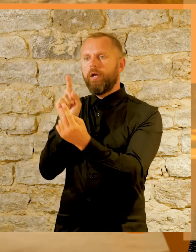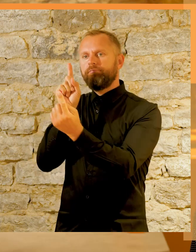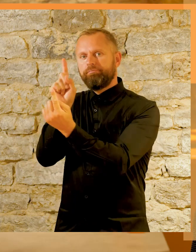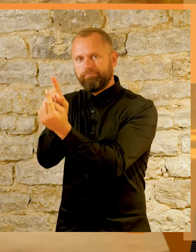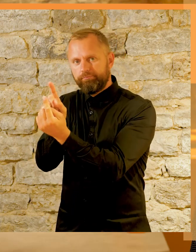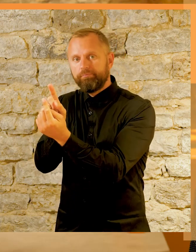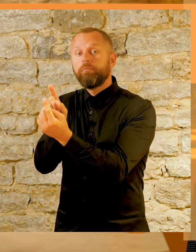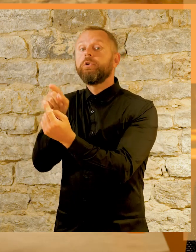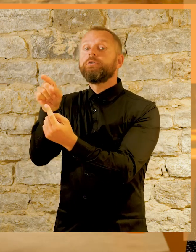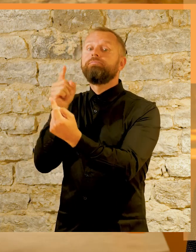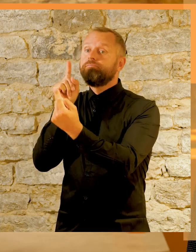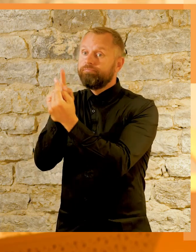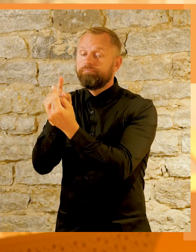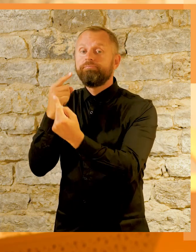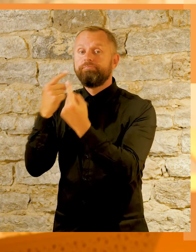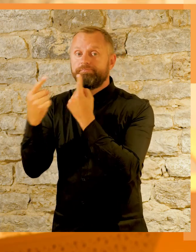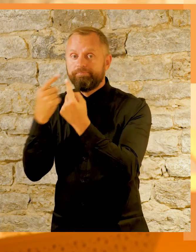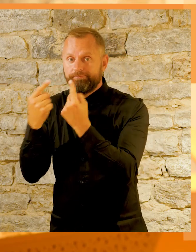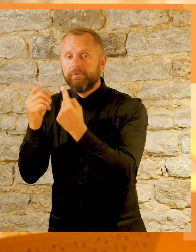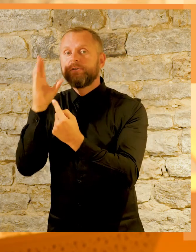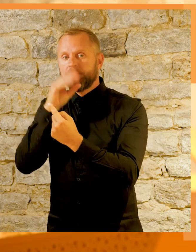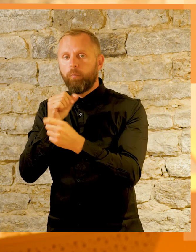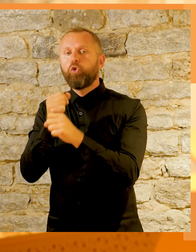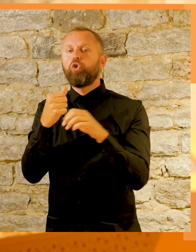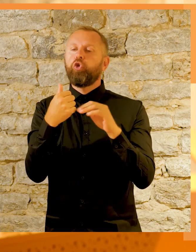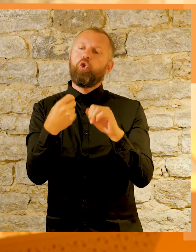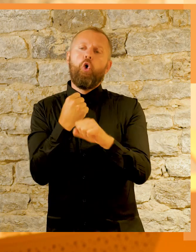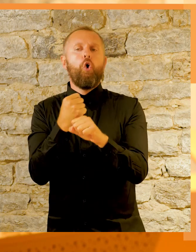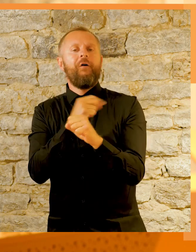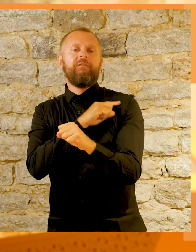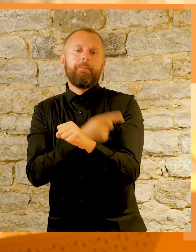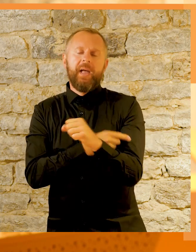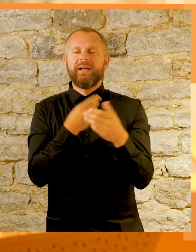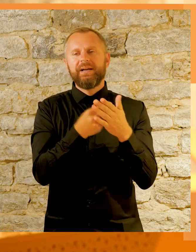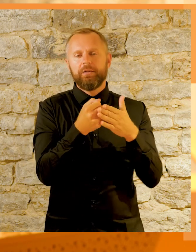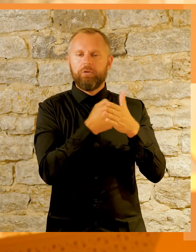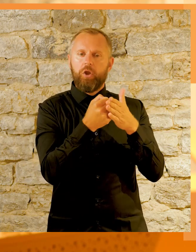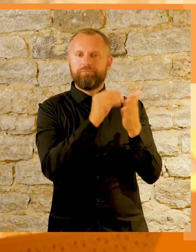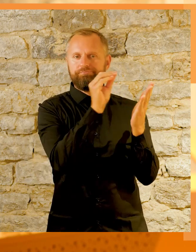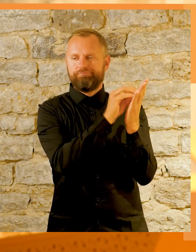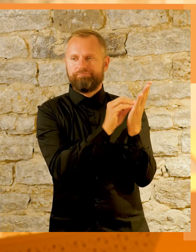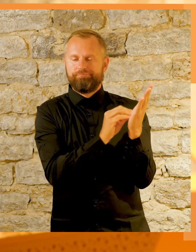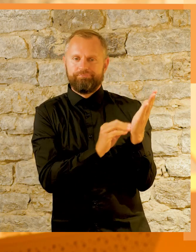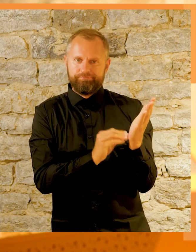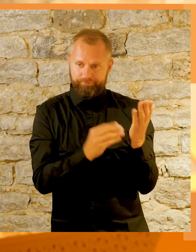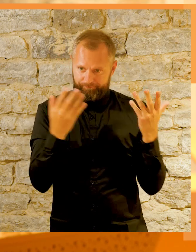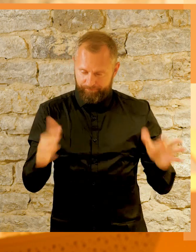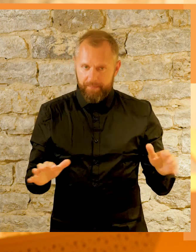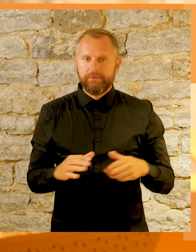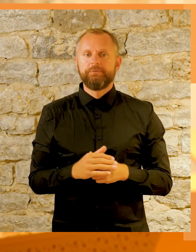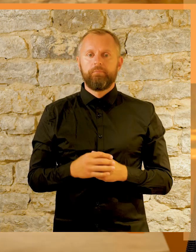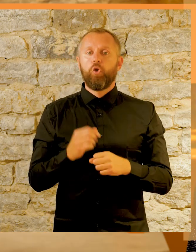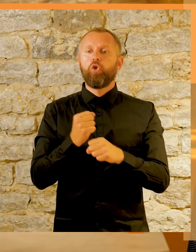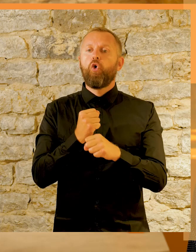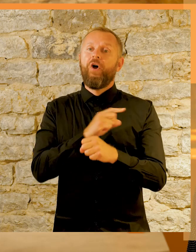töövõime hindamise taotluse. Vähenenud või puuduva töövõime korral on sul ja ka sinu